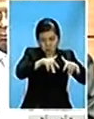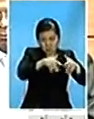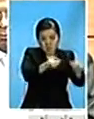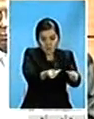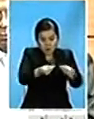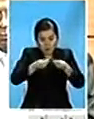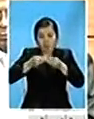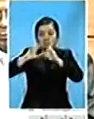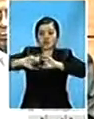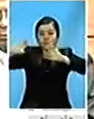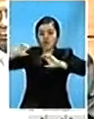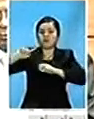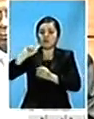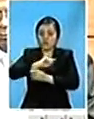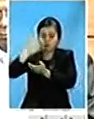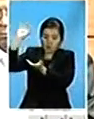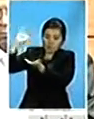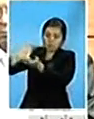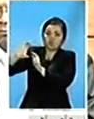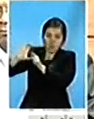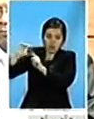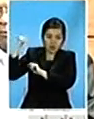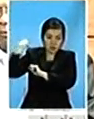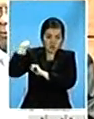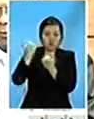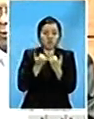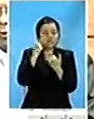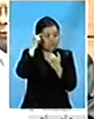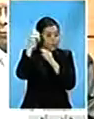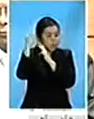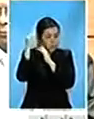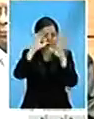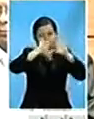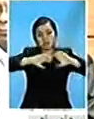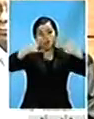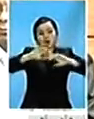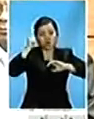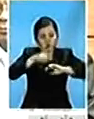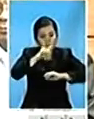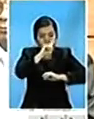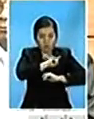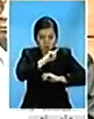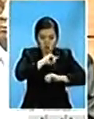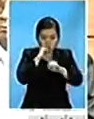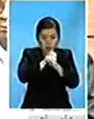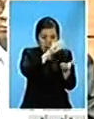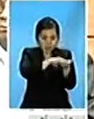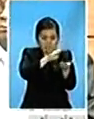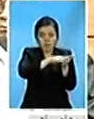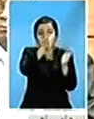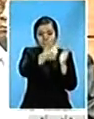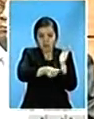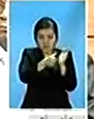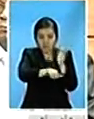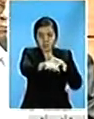าเมื่อเป็นเช่นนั้นรัฐบาลก็จะมีความรับผิดชอบทั้งในแง่ของส่วนของความยุติธรรมในการจัดเก็บภาษี